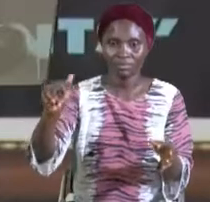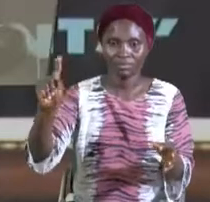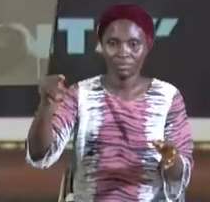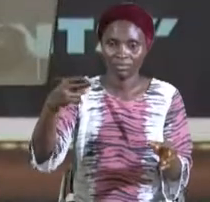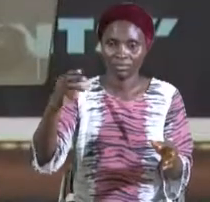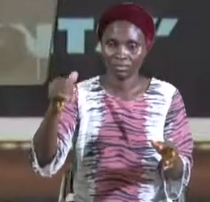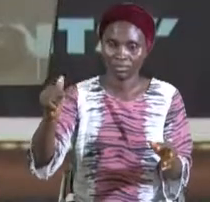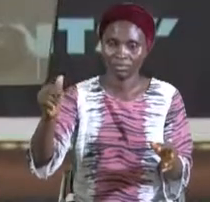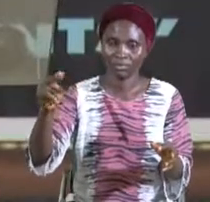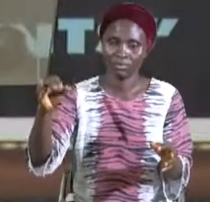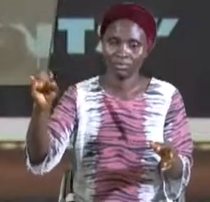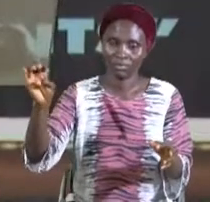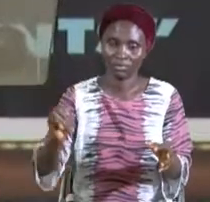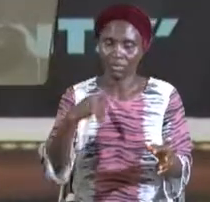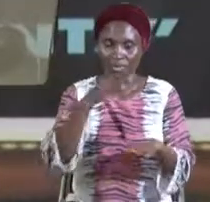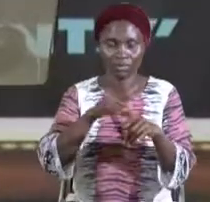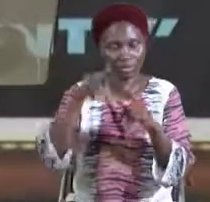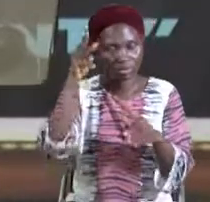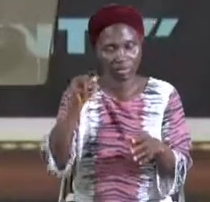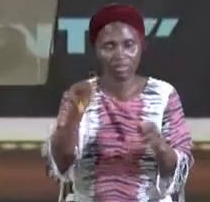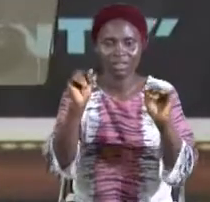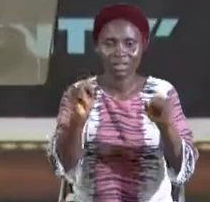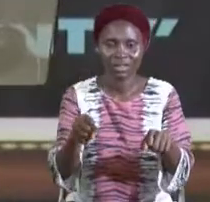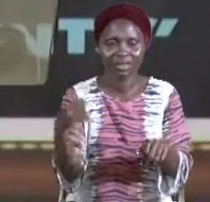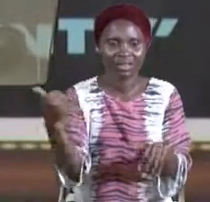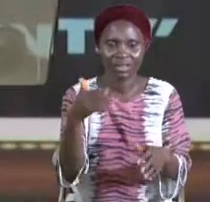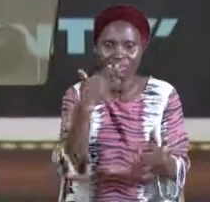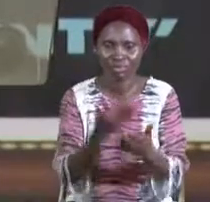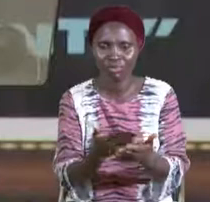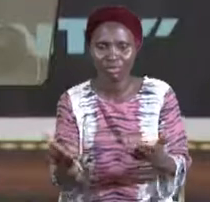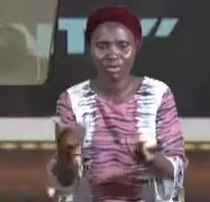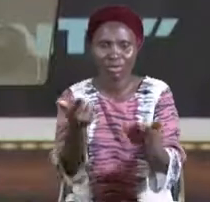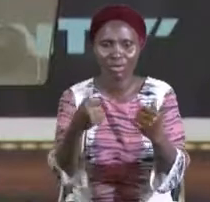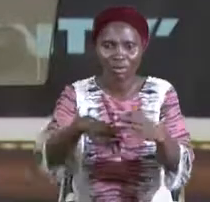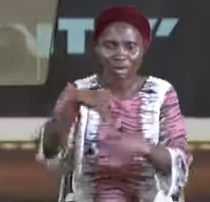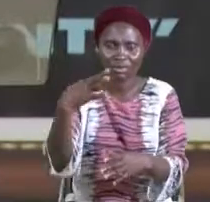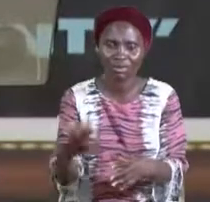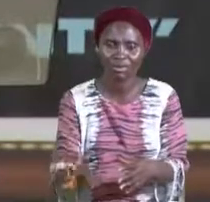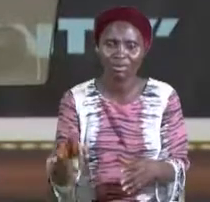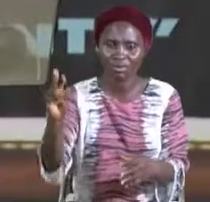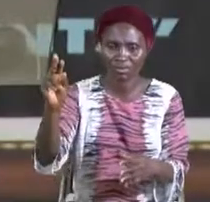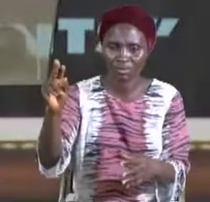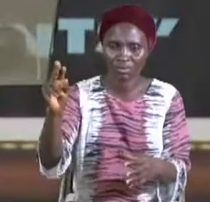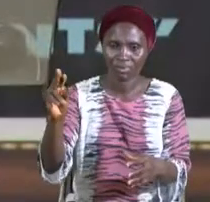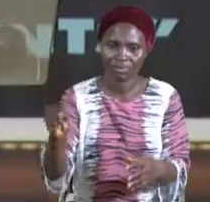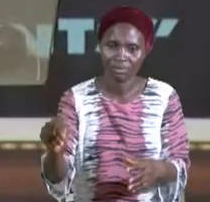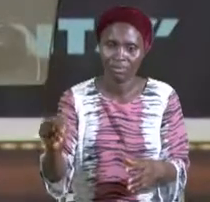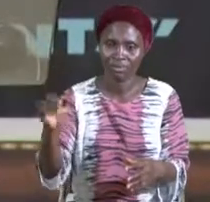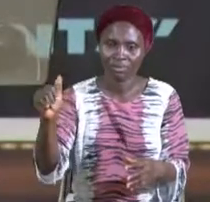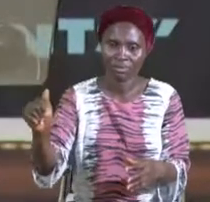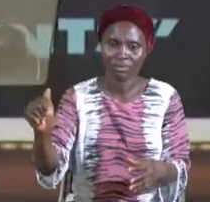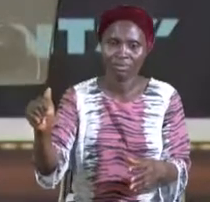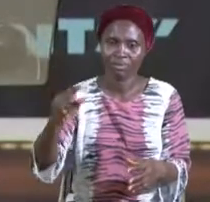quelque chose de bon ?» Philippe lui répondit, « Viens, dites-moi,